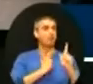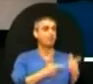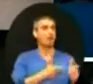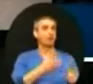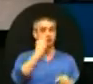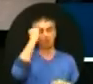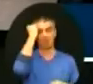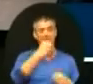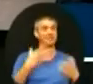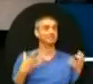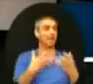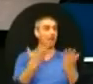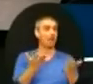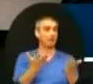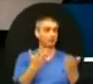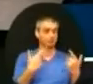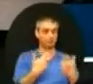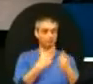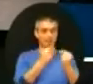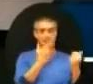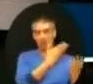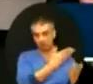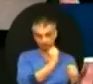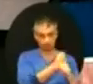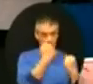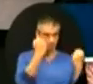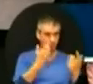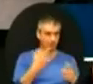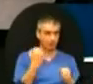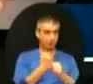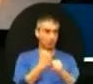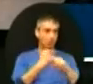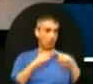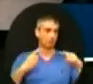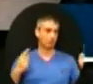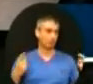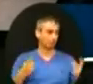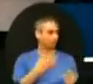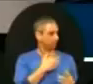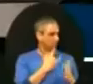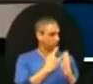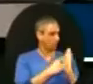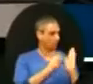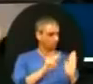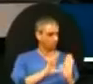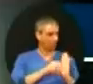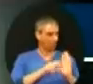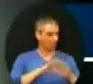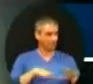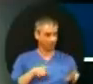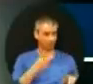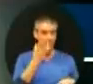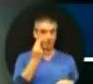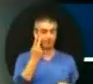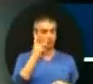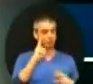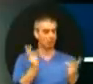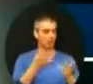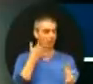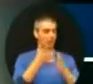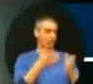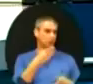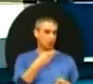של רצח עם בצוק איתן, בפעולות אחרות. כשאתה מעביר חוק שמאפשר גניבה של קרקע, זה הרבה יותר קל לתקוף